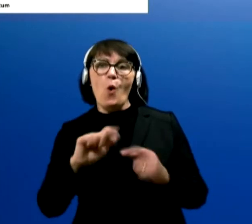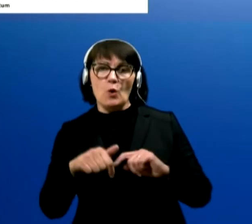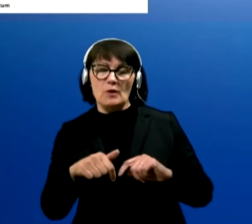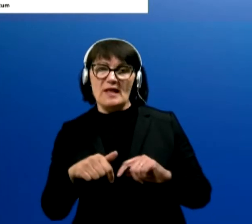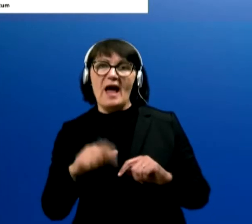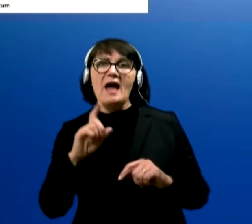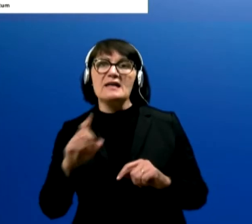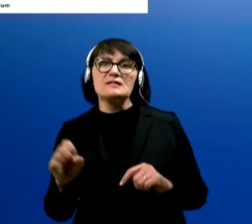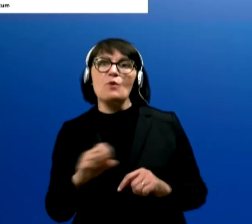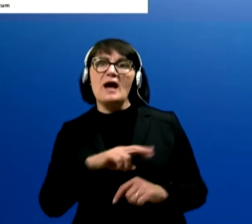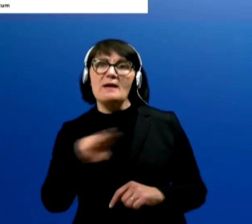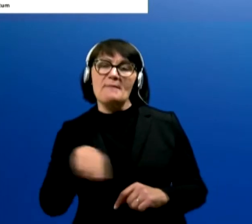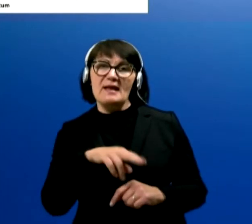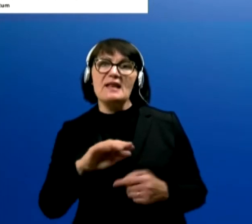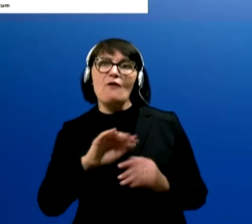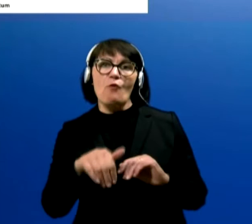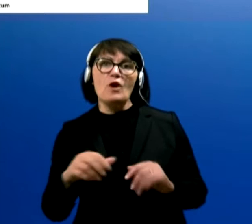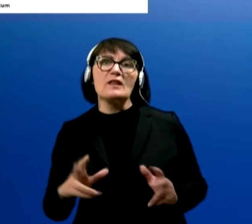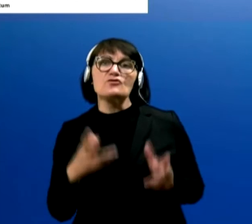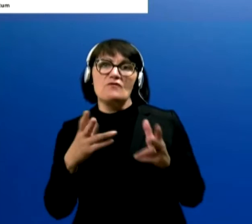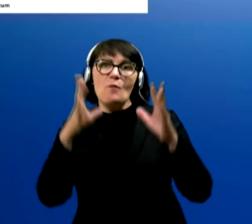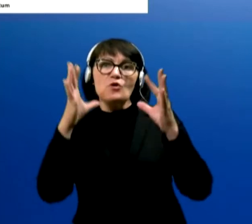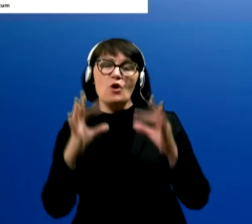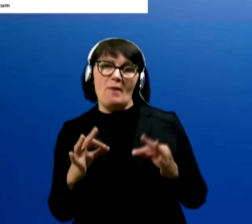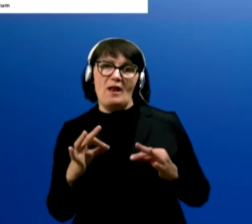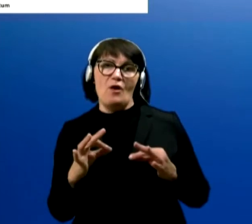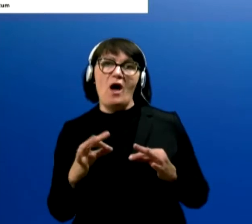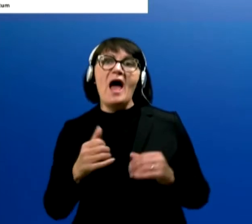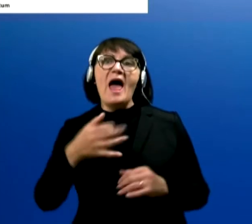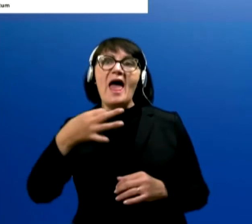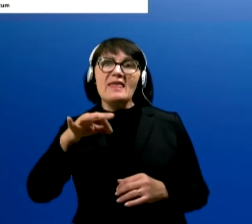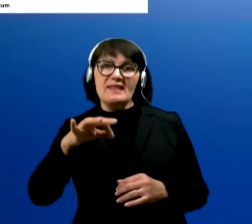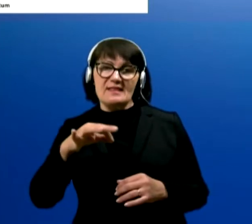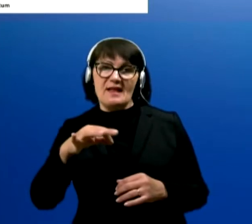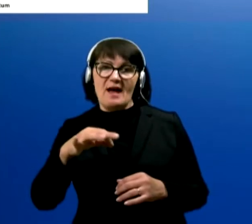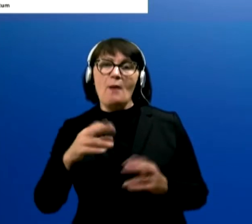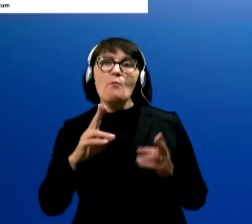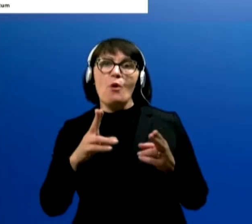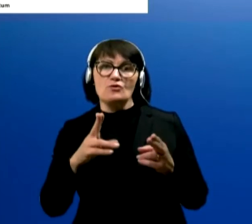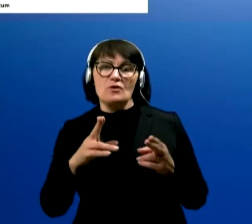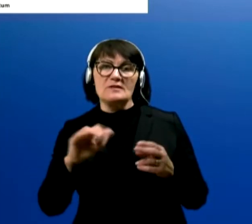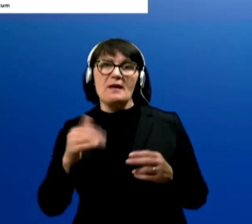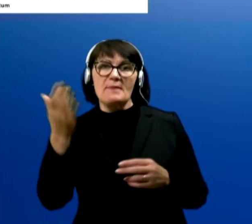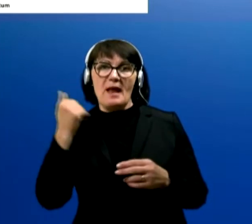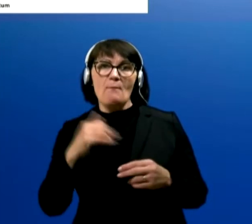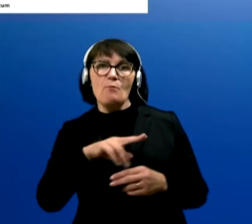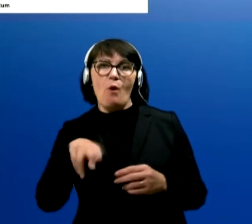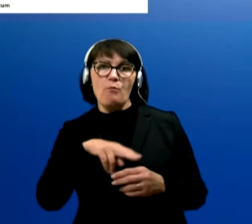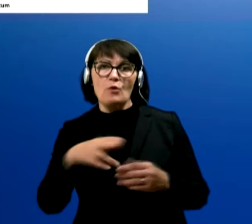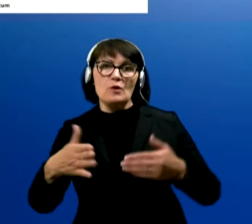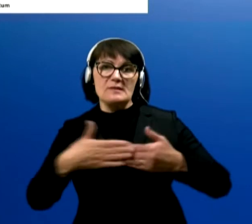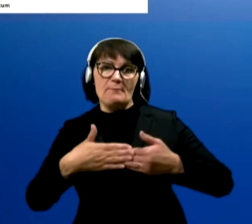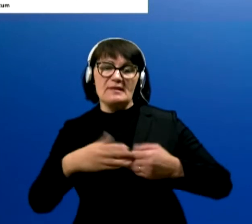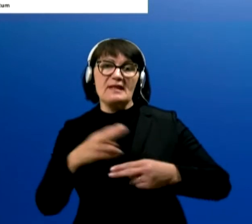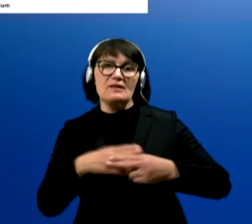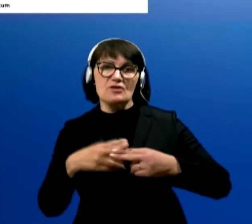ki smo ga imeli na voljo, da živimo normalno. Edina možnost je bila popolno zaprtja države,